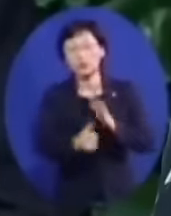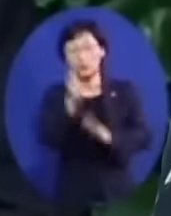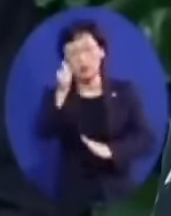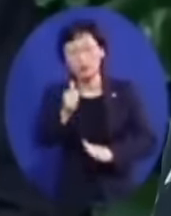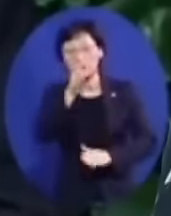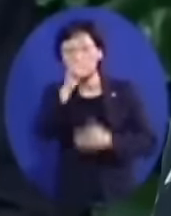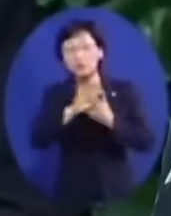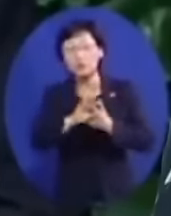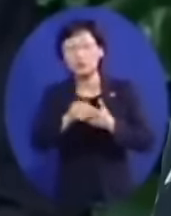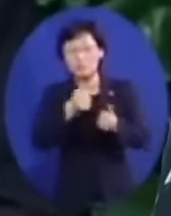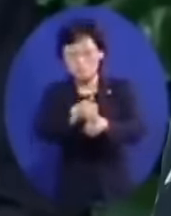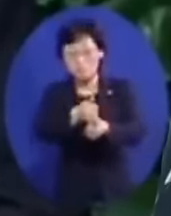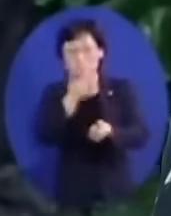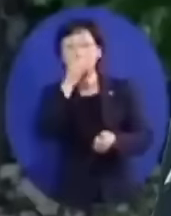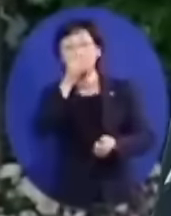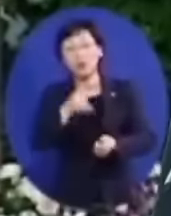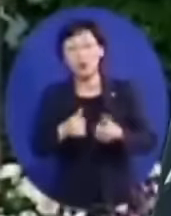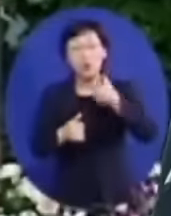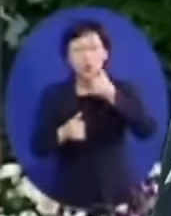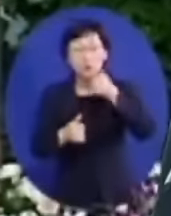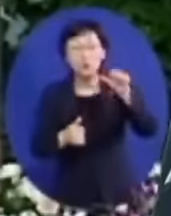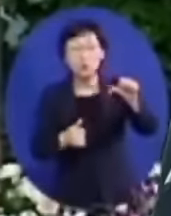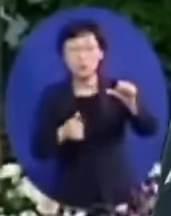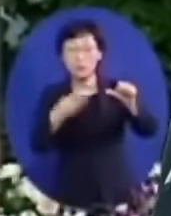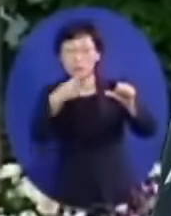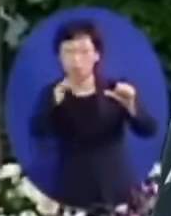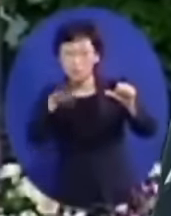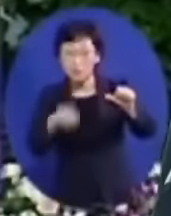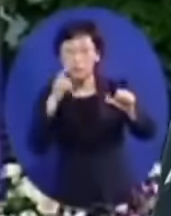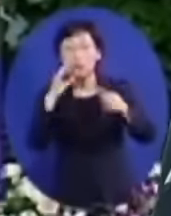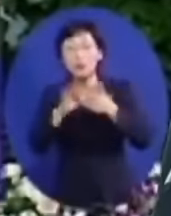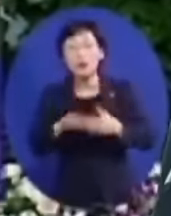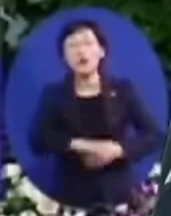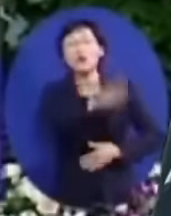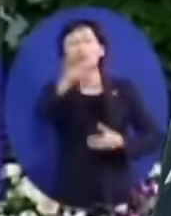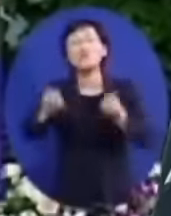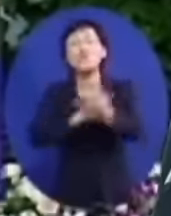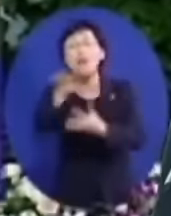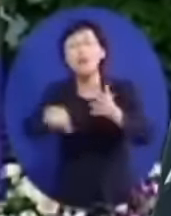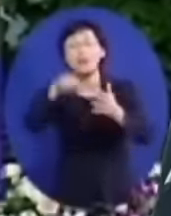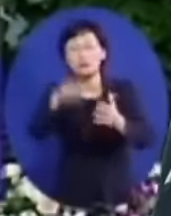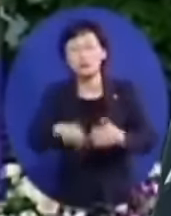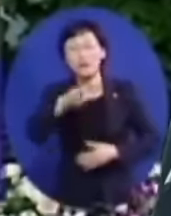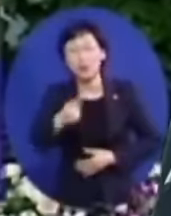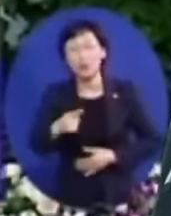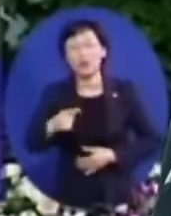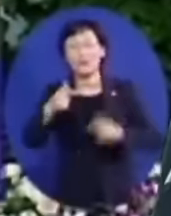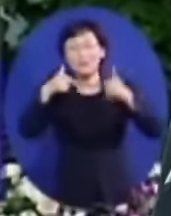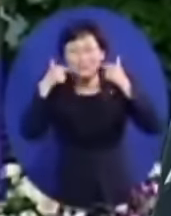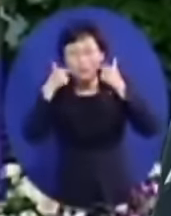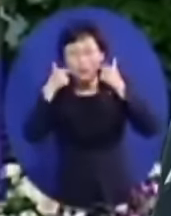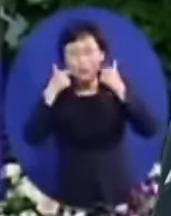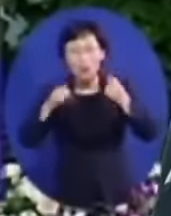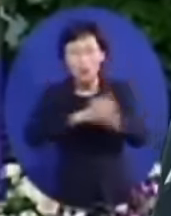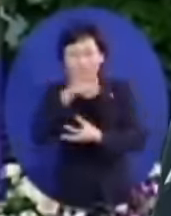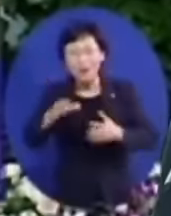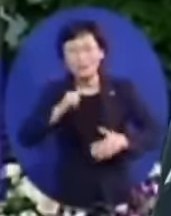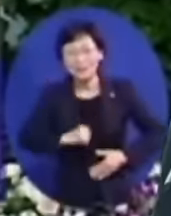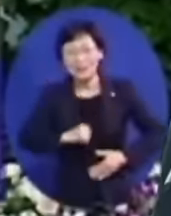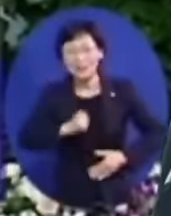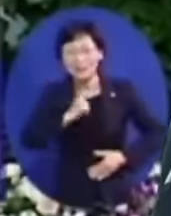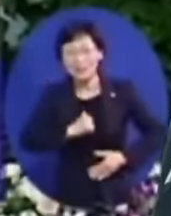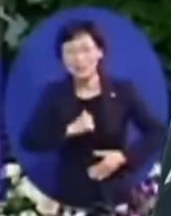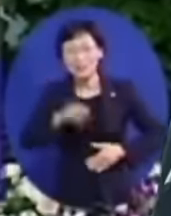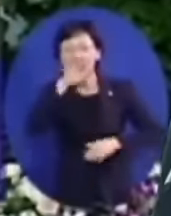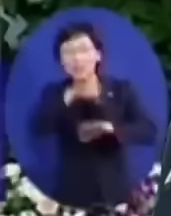이겨냅니다. 로마서 5장 3절로 4절에 우리가 환난 중에도 즐거워하나니 이는 환난은 인내를, 인내는 연단을,